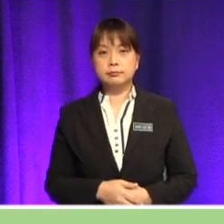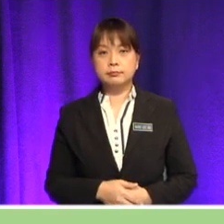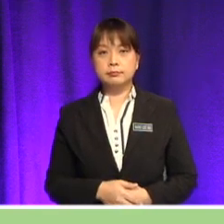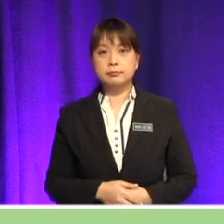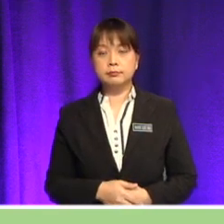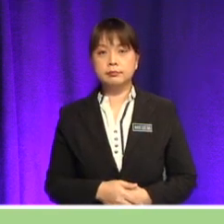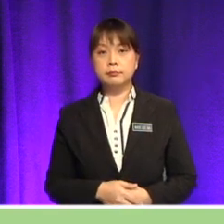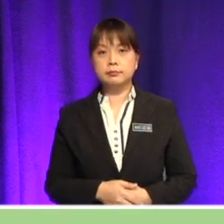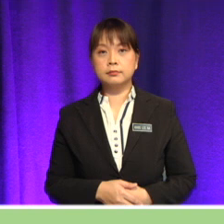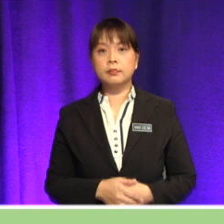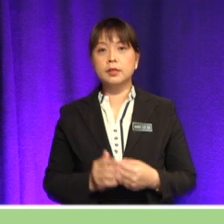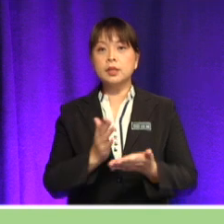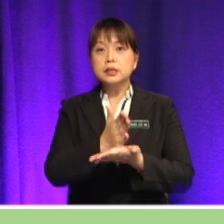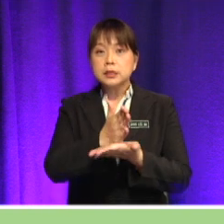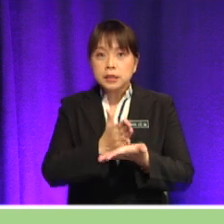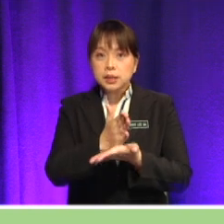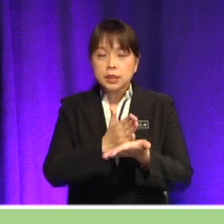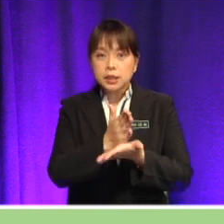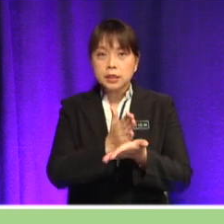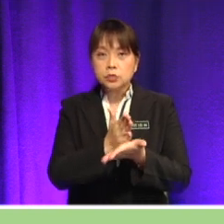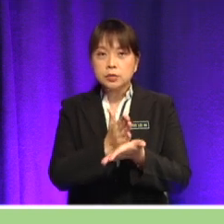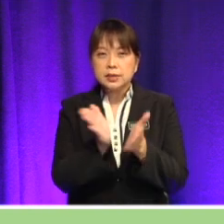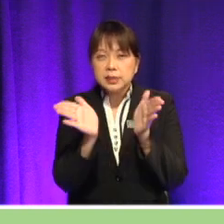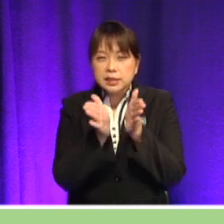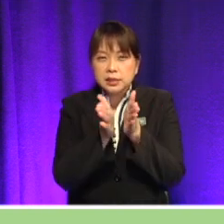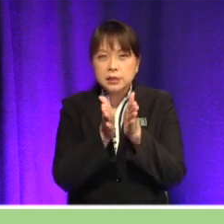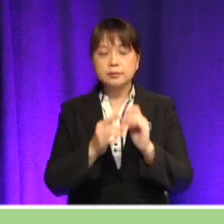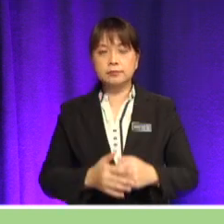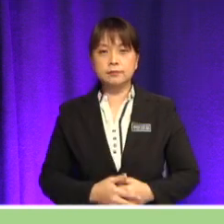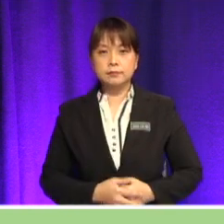tengah-tengah dan sempit Oke bila sempit